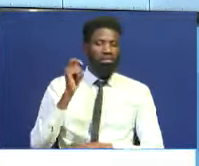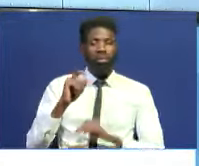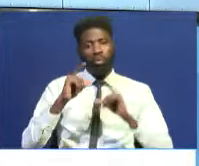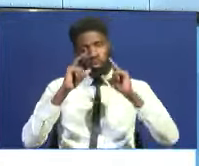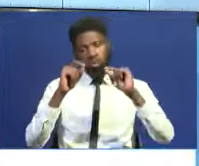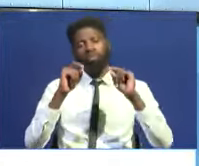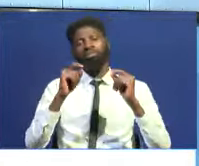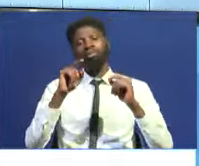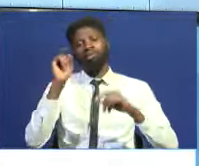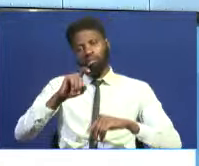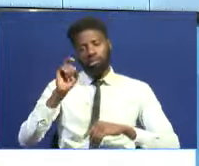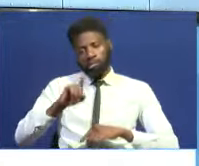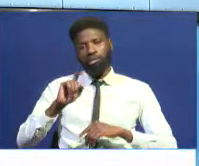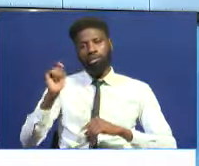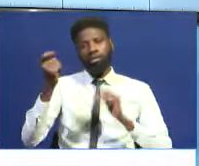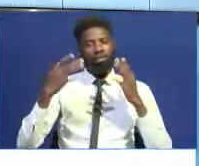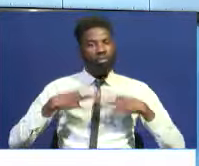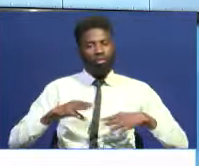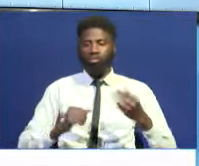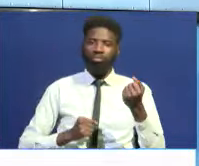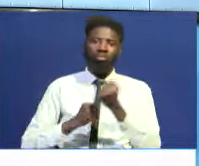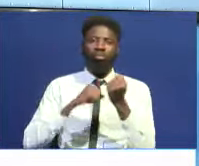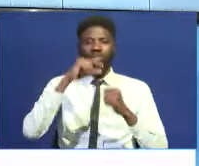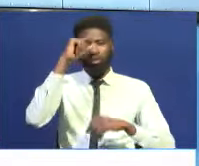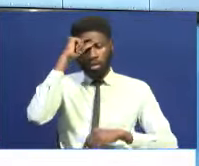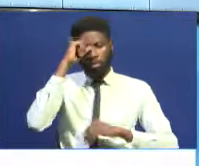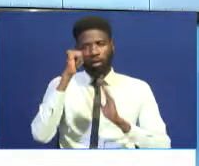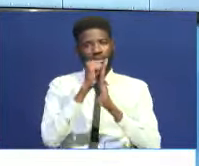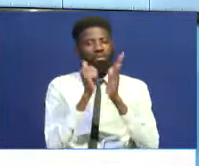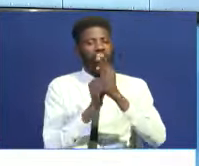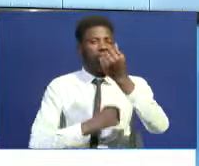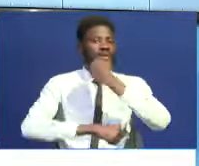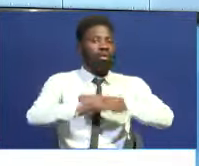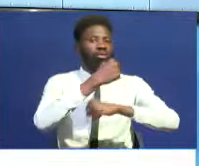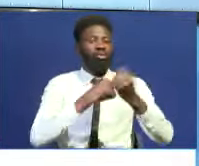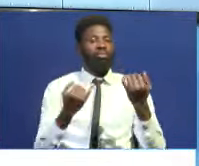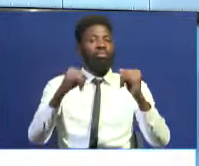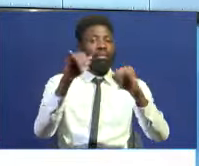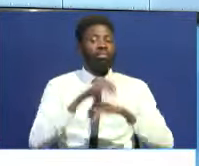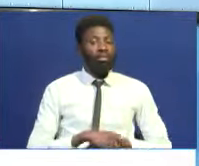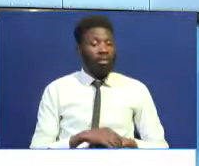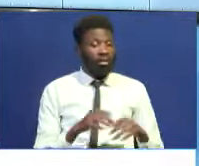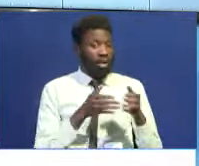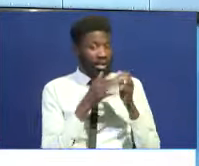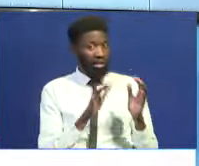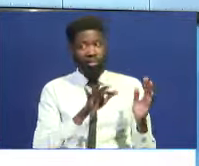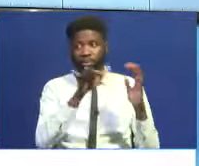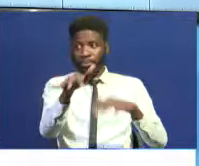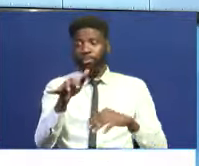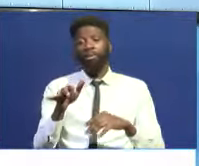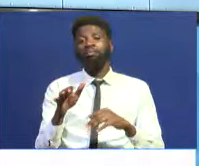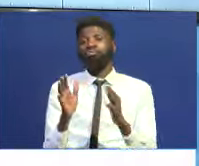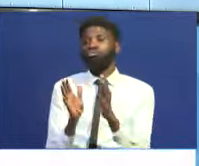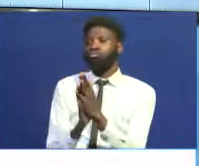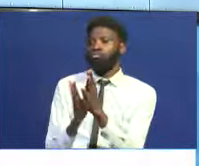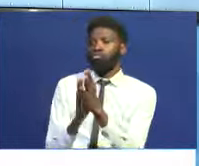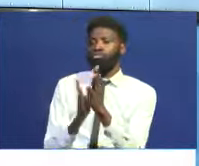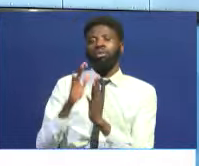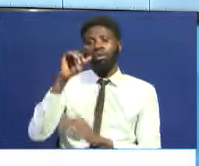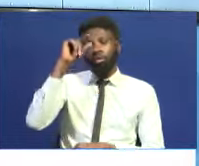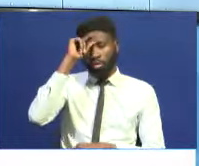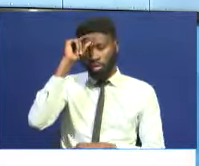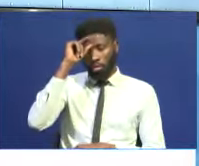ajenda zake. Ndio usemi ulotawala wakati viongozi walihudhuria walipopongeza hatua ya rais ya kubuni serikali